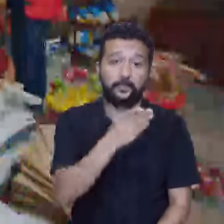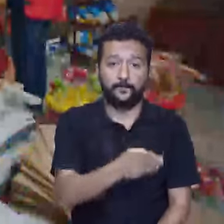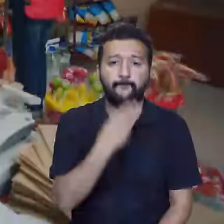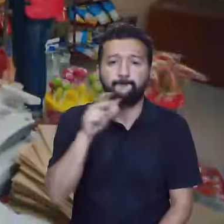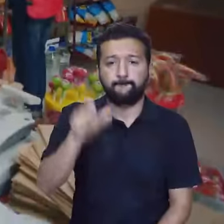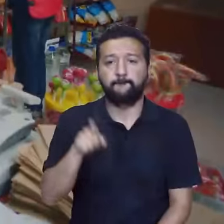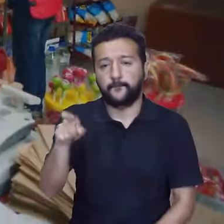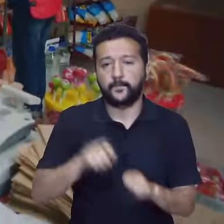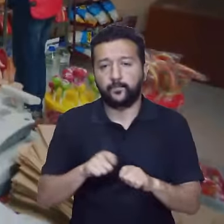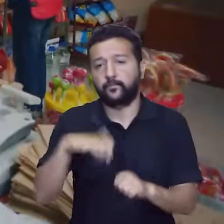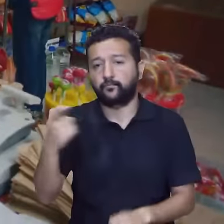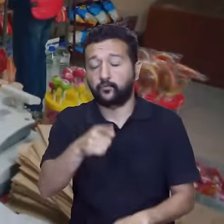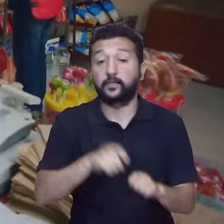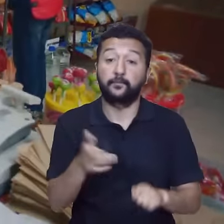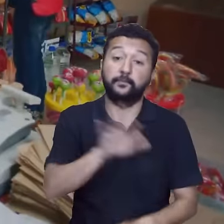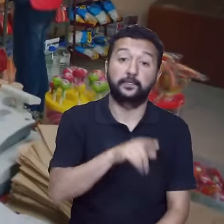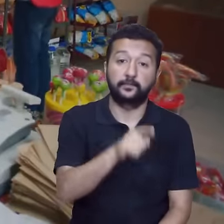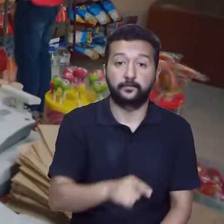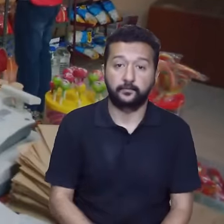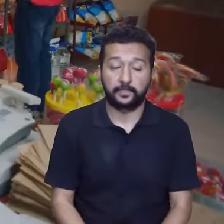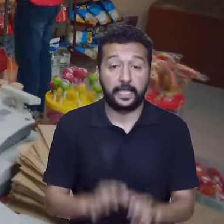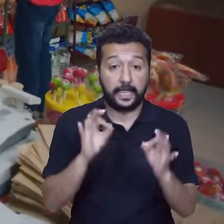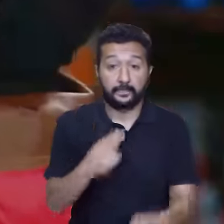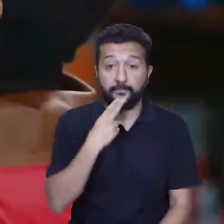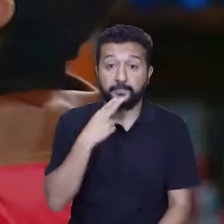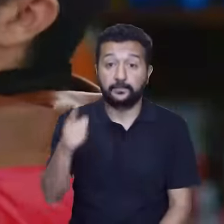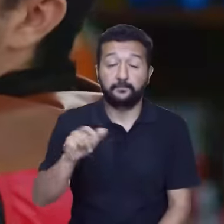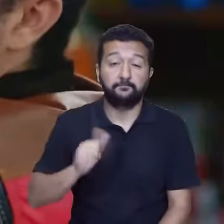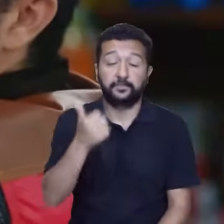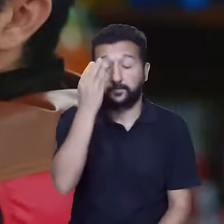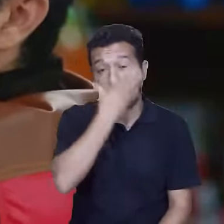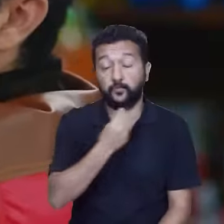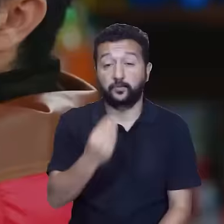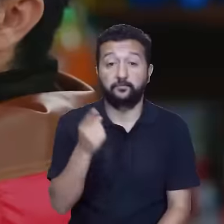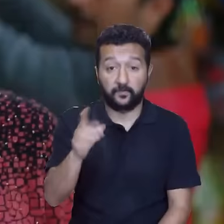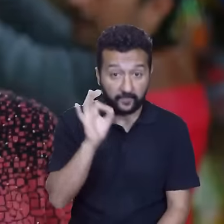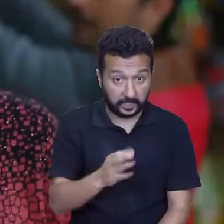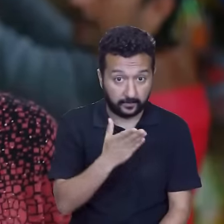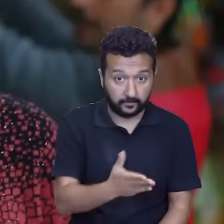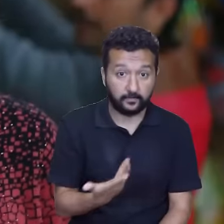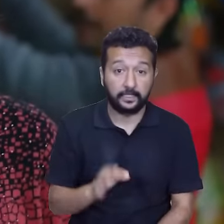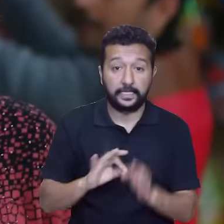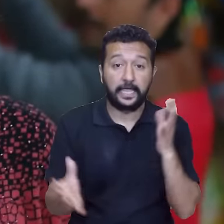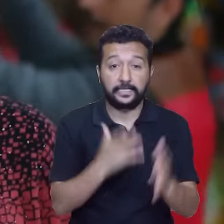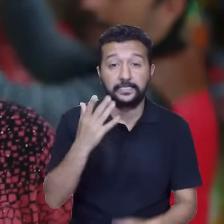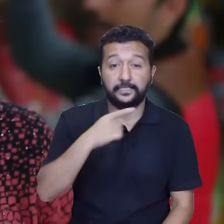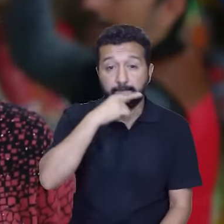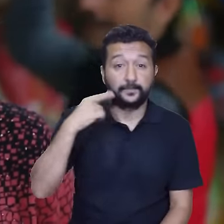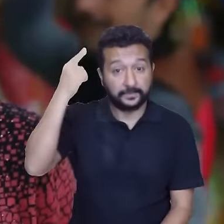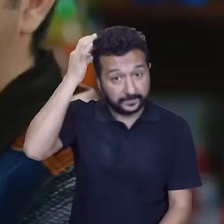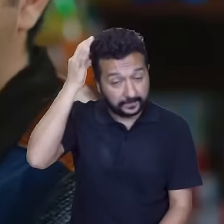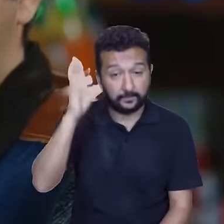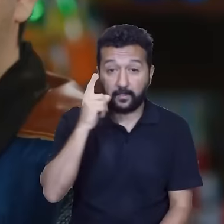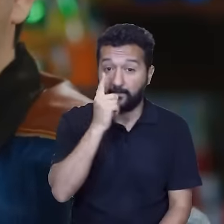Ya ablacığım o başka, bu başka. Hem kız su gibiymiş. Yapma ya. Ateş kızılı saçlar,